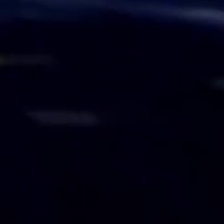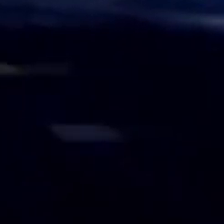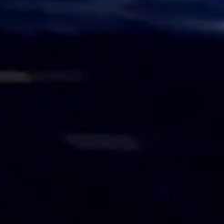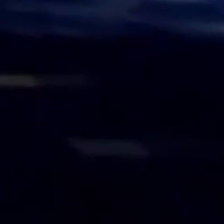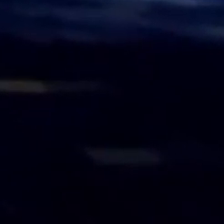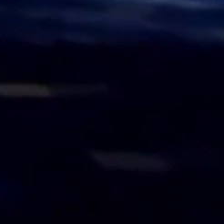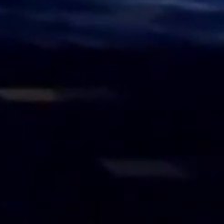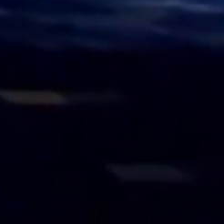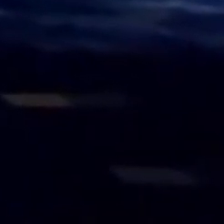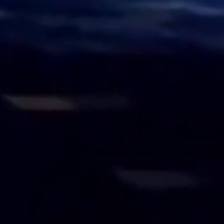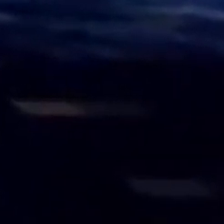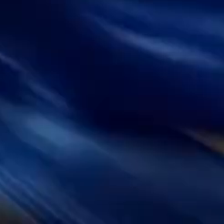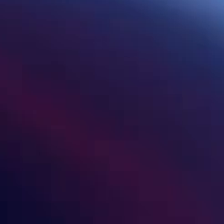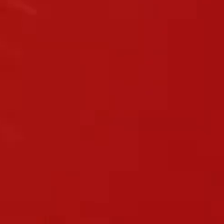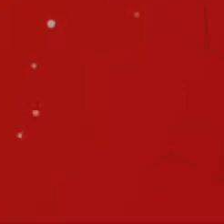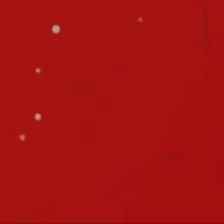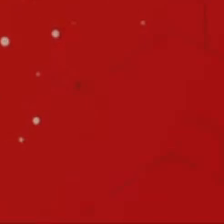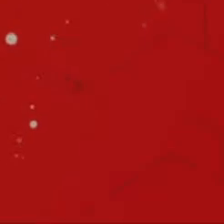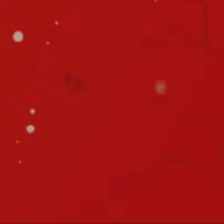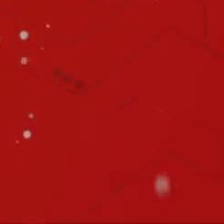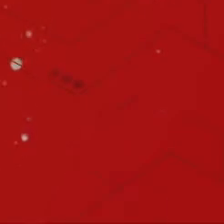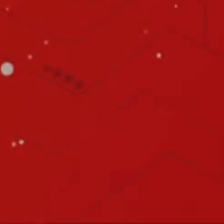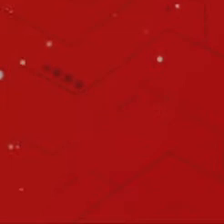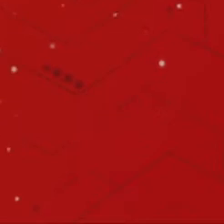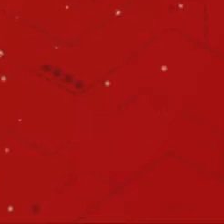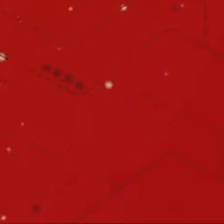hai hai